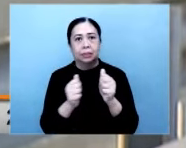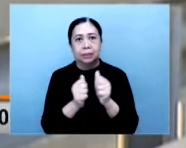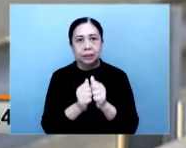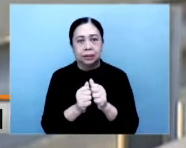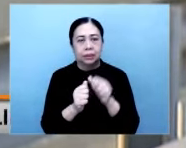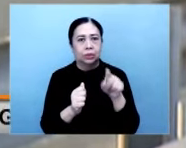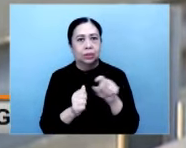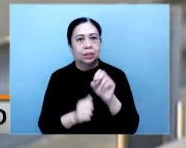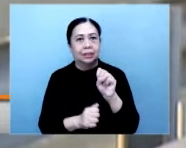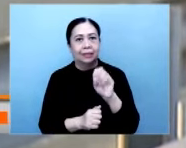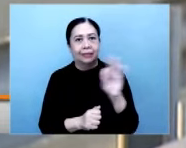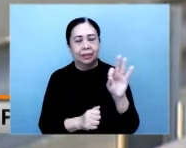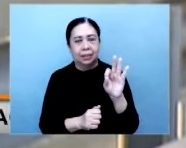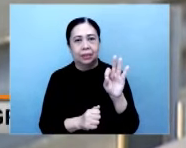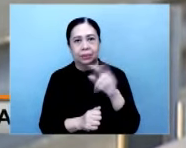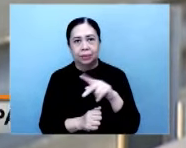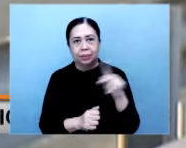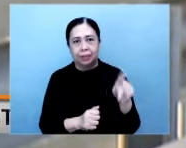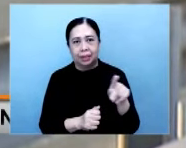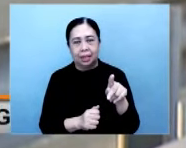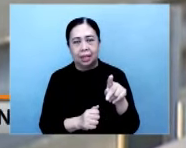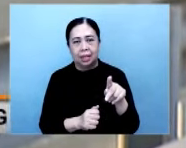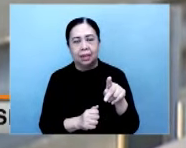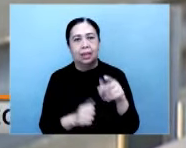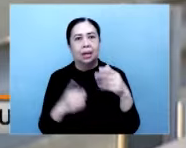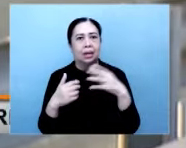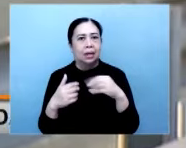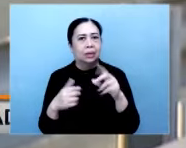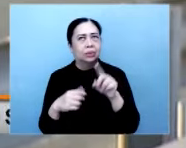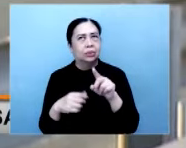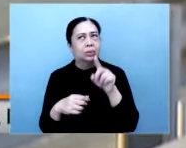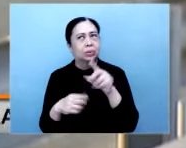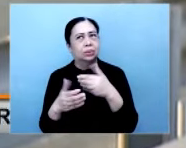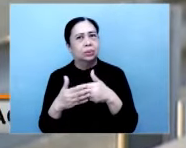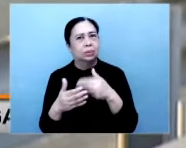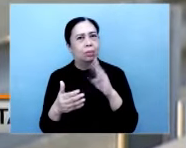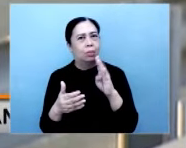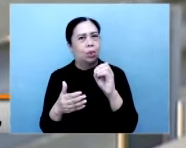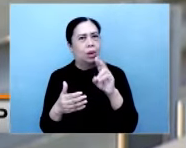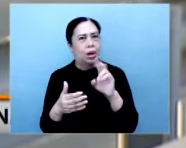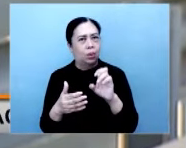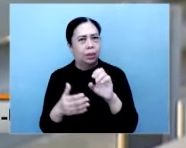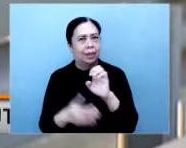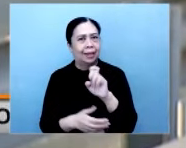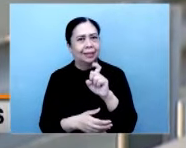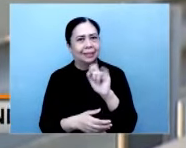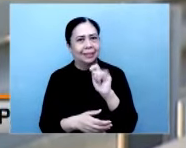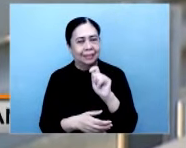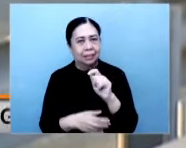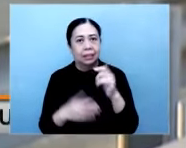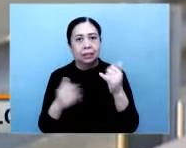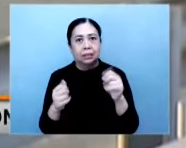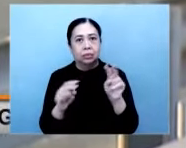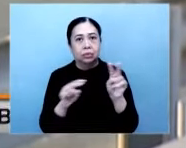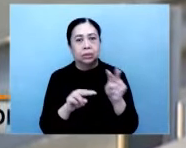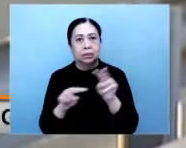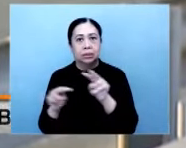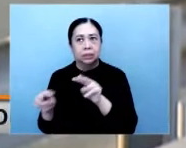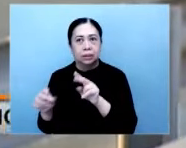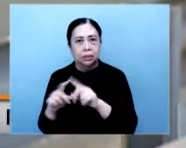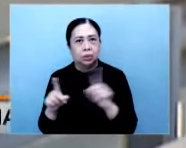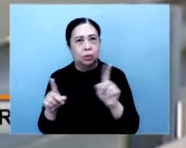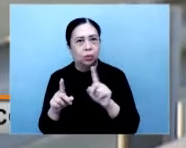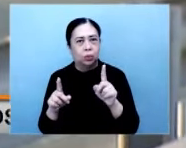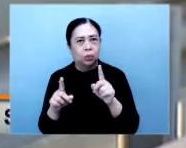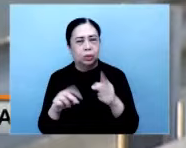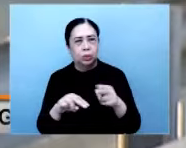San Fernando exit dito sa Pampanga at doon sa may Bukawe exit. Ngayon, ang tinitignan na lang natin ay yung magiging build-up